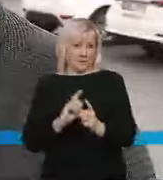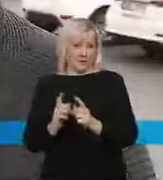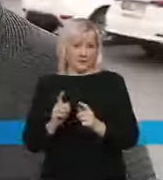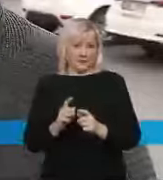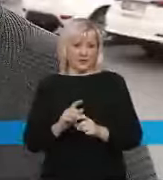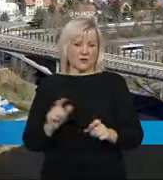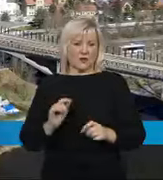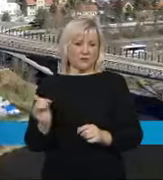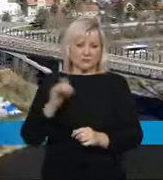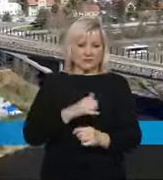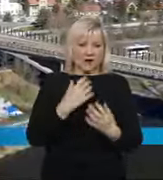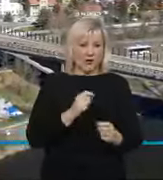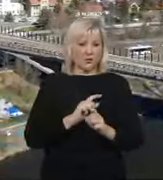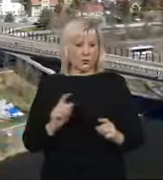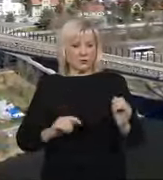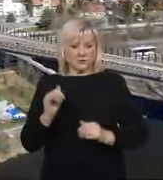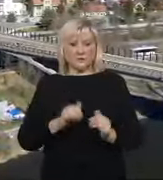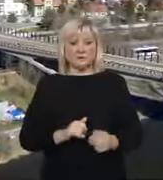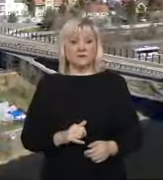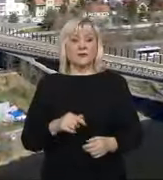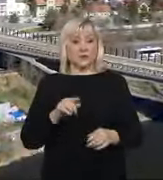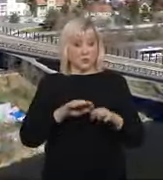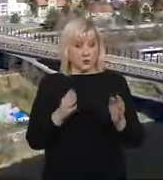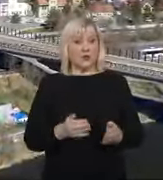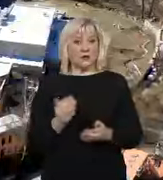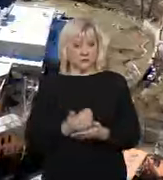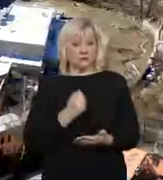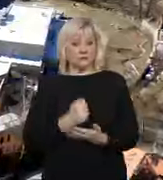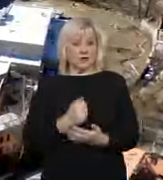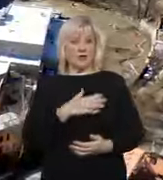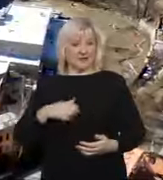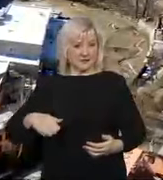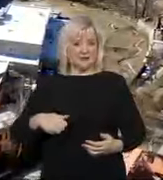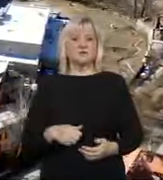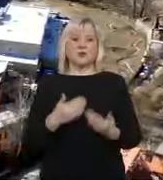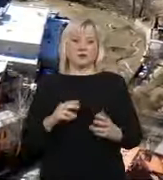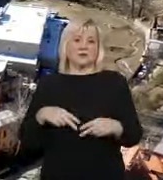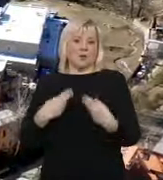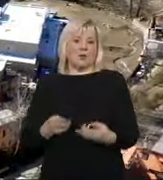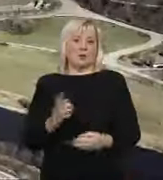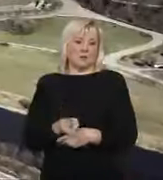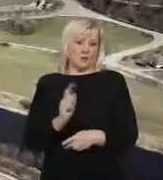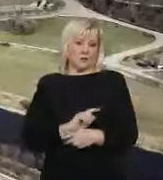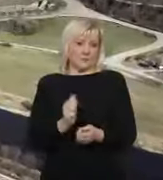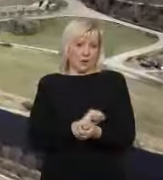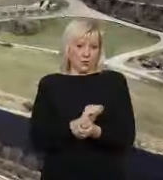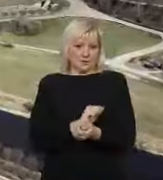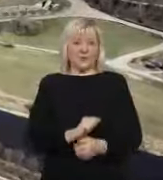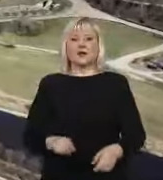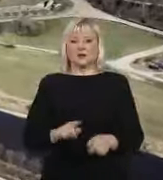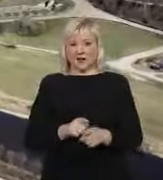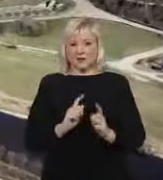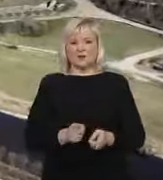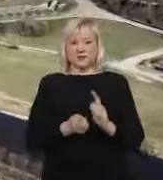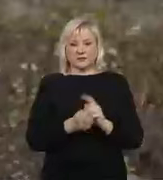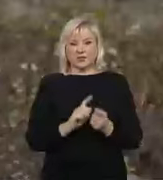rámci té stavby probíhat. Samotný tunel už získal kladné stanovisko od ministerstva. Teď přijde na řadu výkup pozemků a také vyřízení